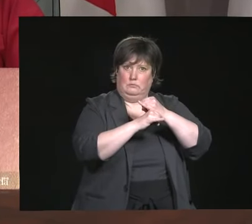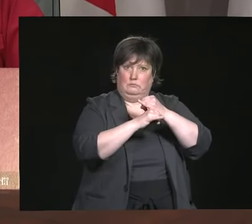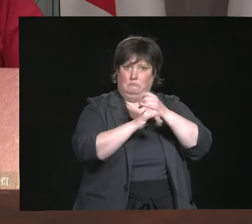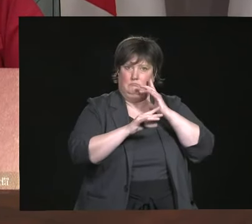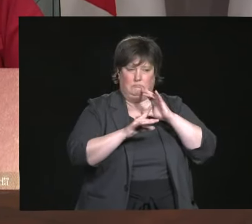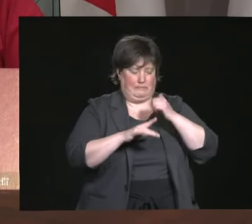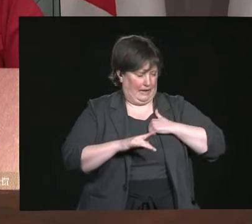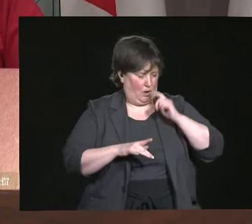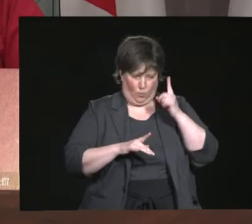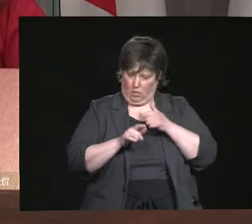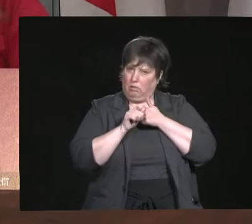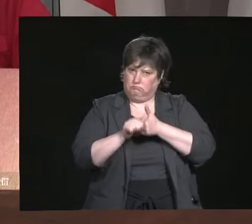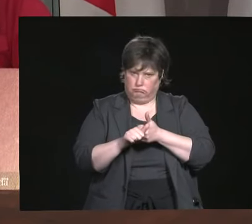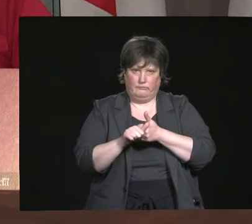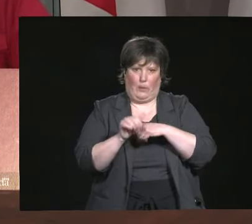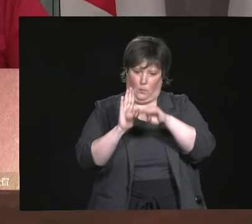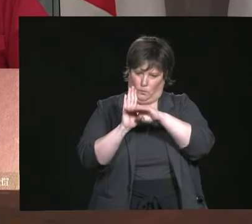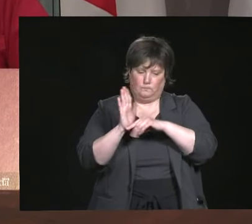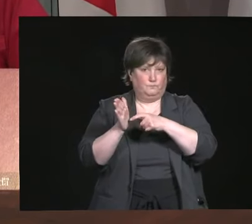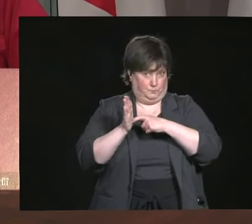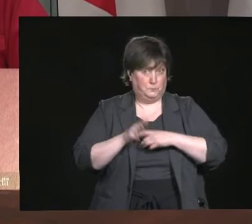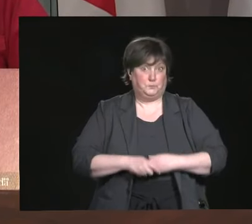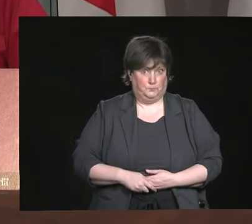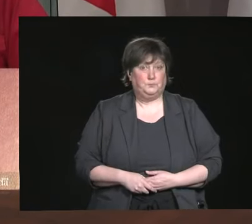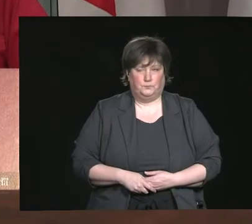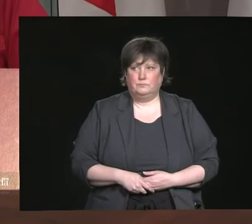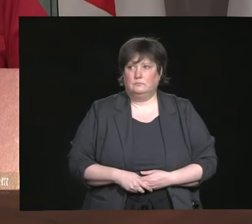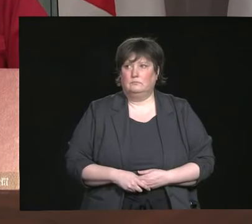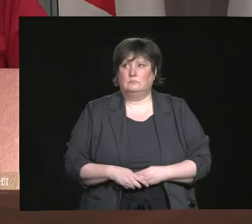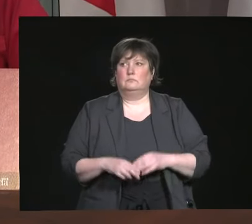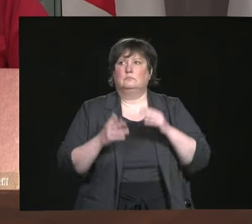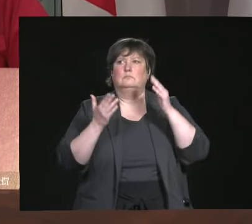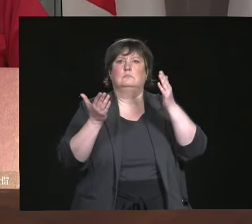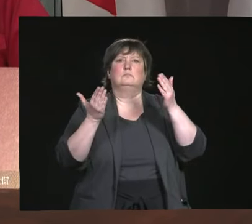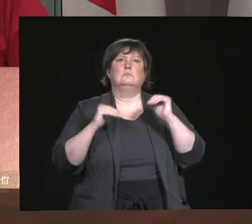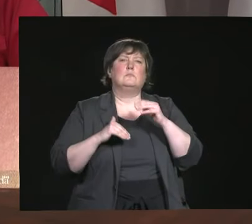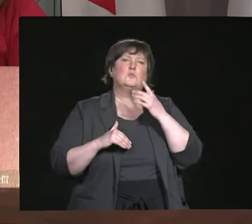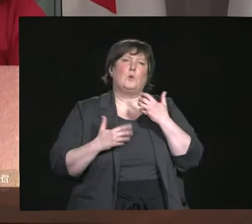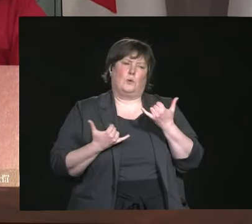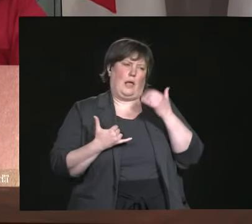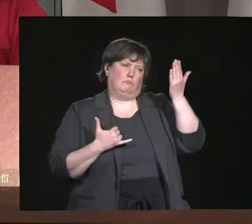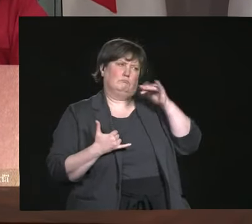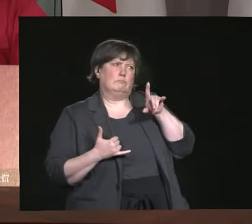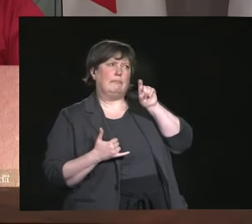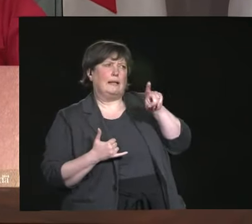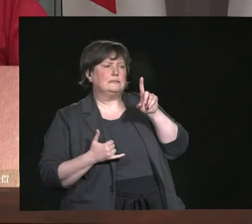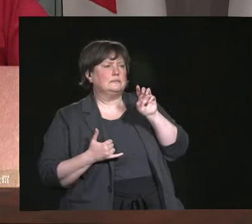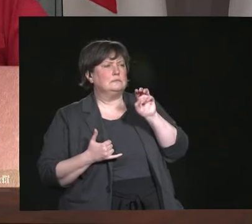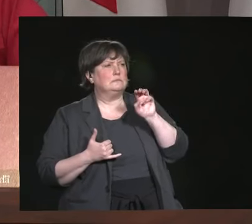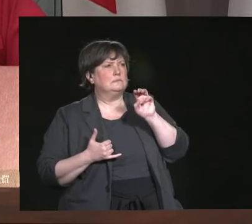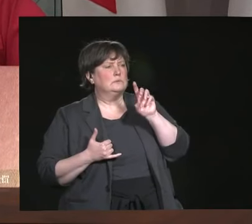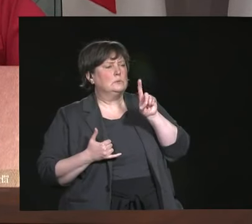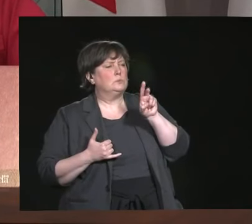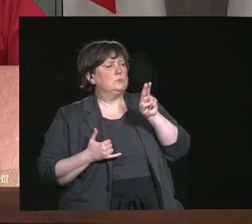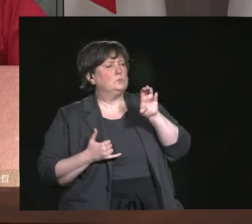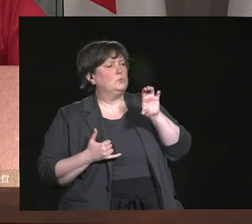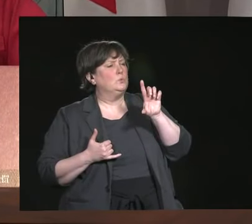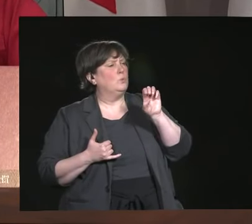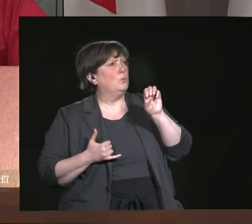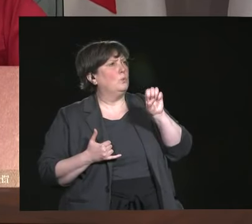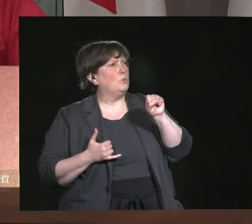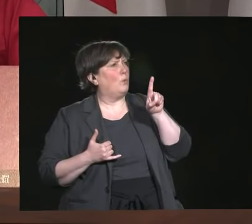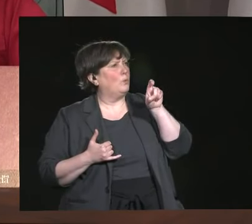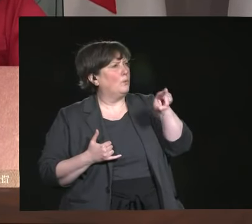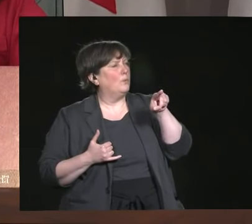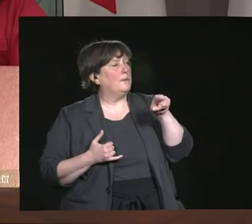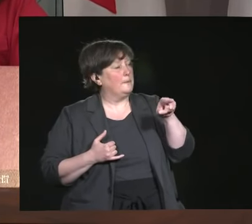Monsieur Duclos, maintenant, sur un plan un petit peu plus économique, on a parlé du rôle des grandes banques dans l'établissement de